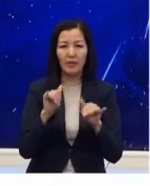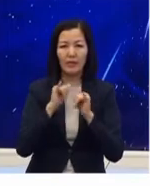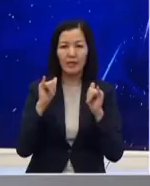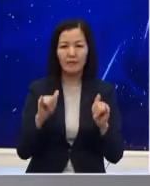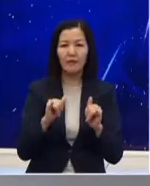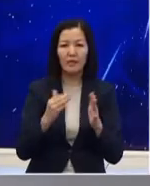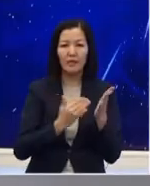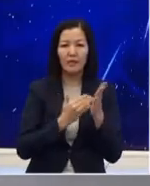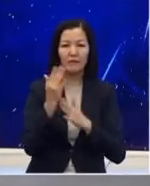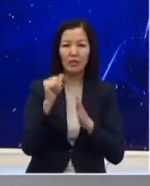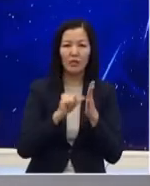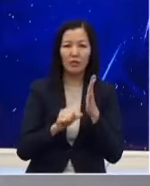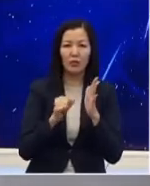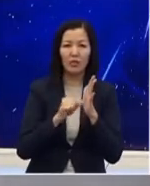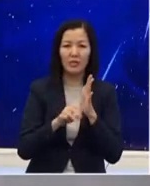развития. Еще свыше